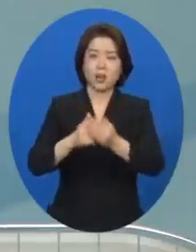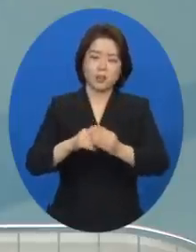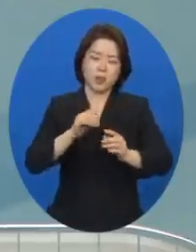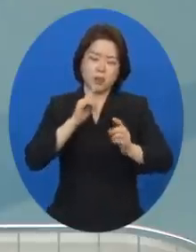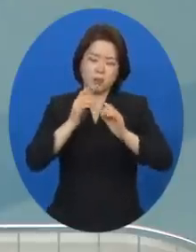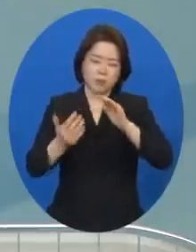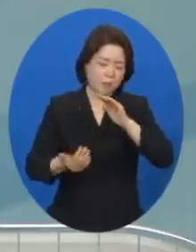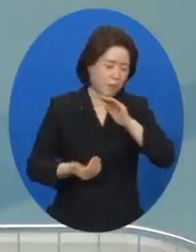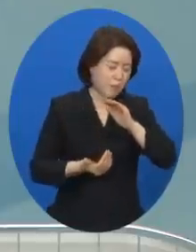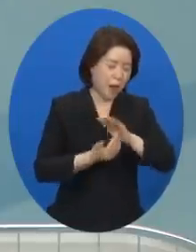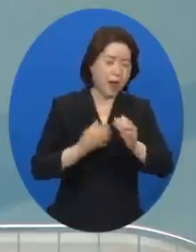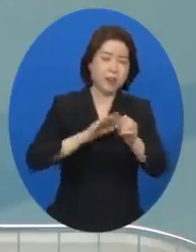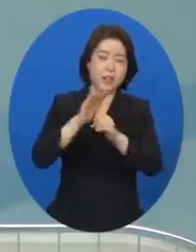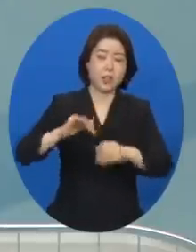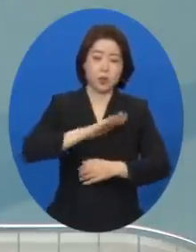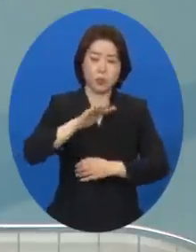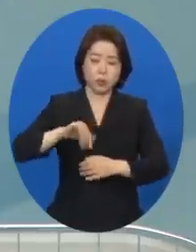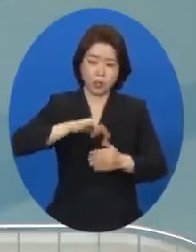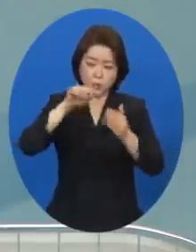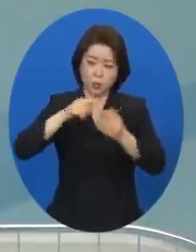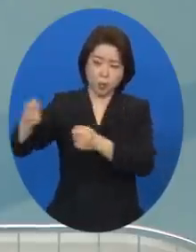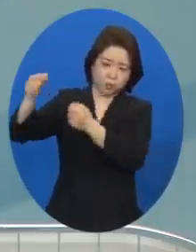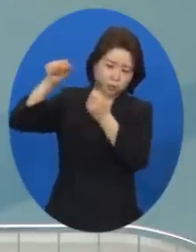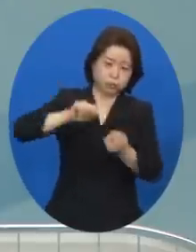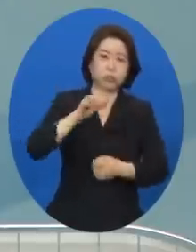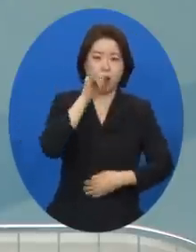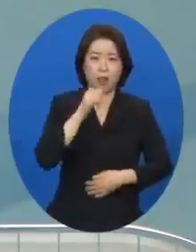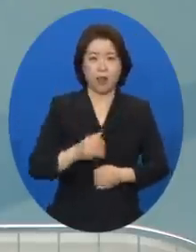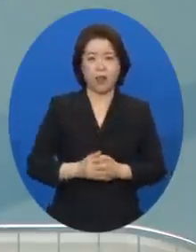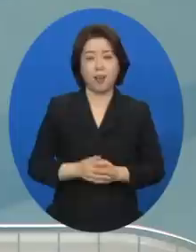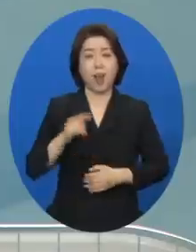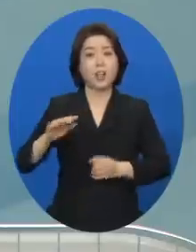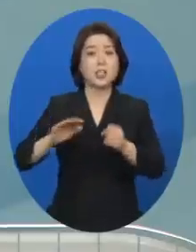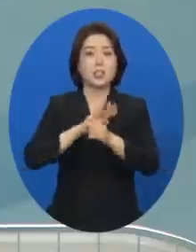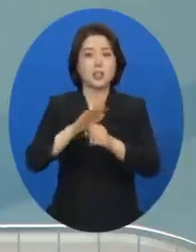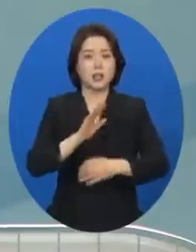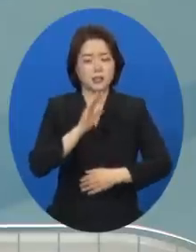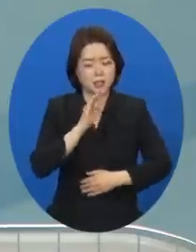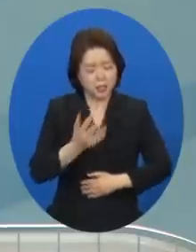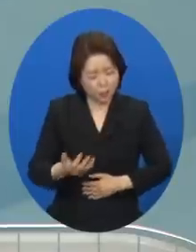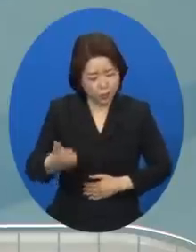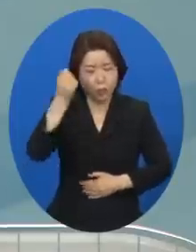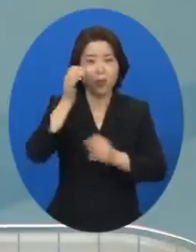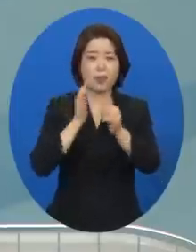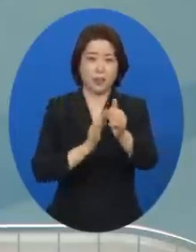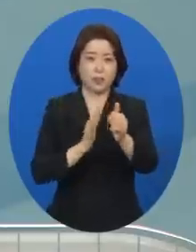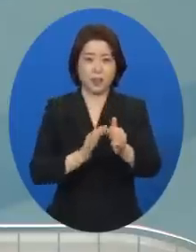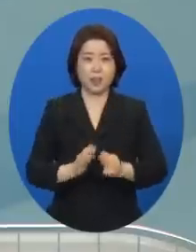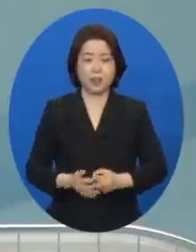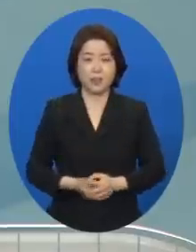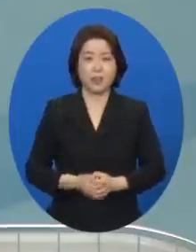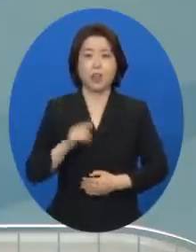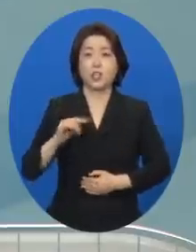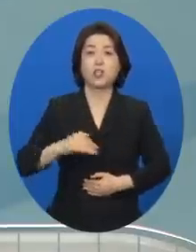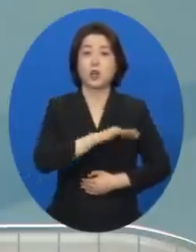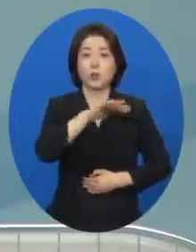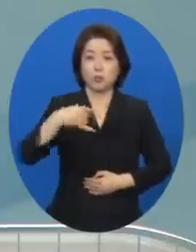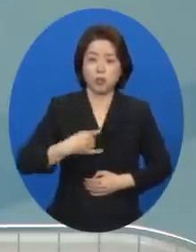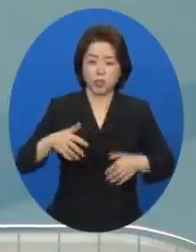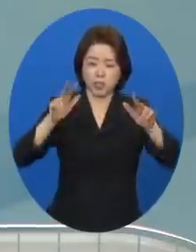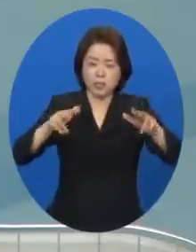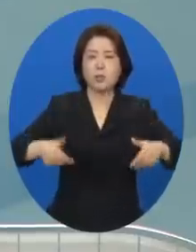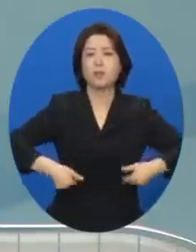우리 가운데 부어 져요 여러분이 사랑을 정말 누려야 합니다 이게 우리에게 지금 필요한